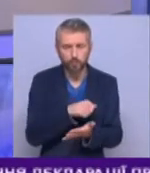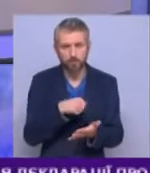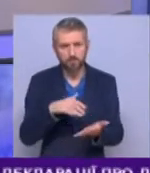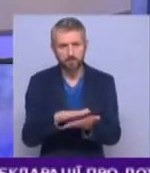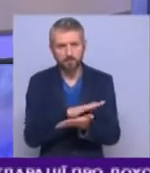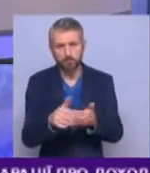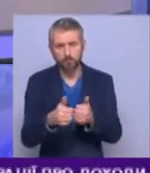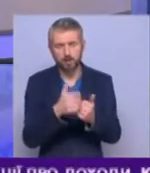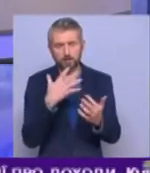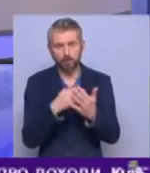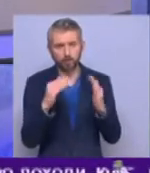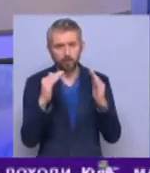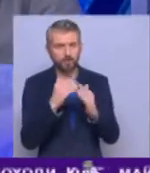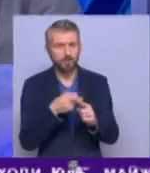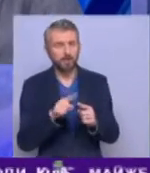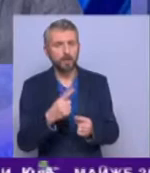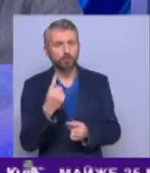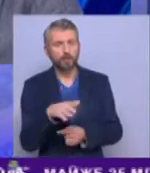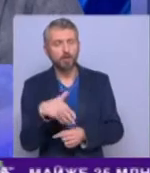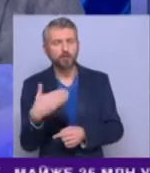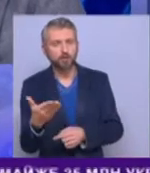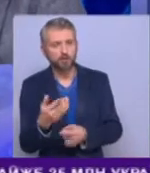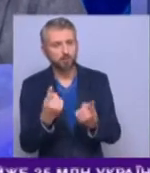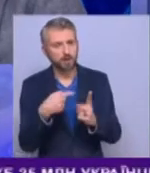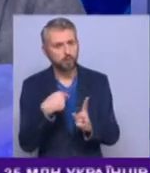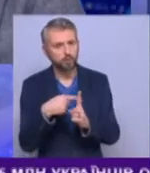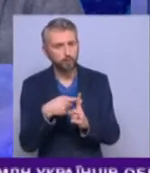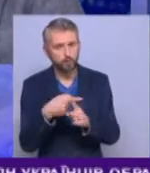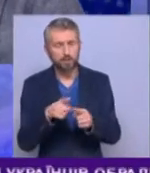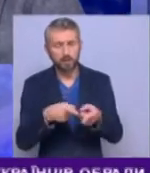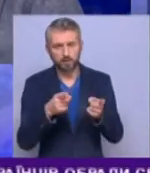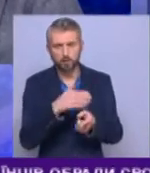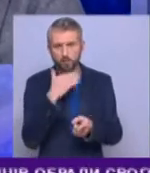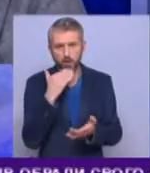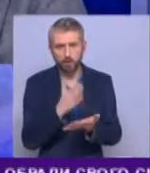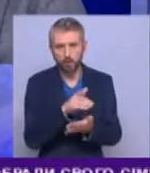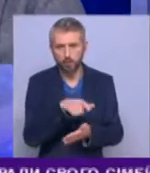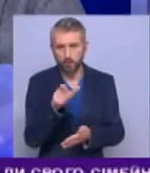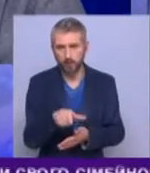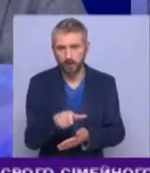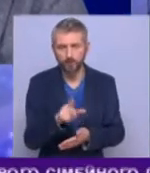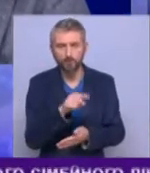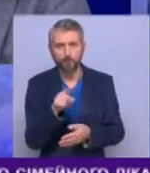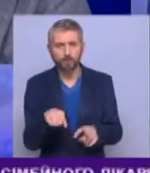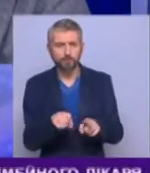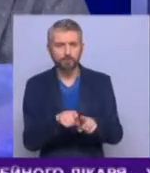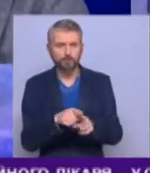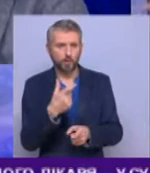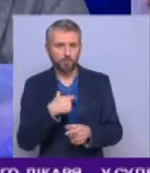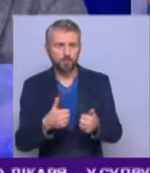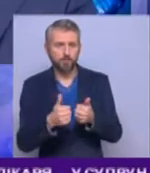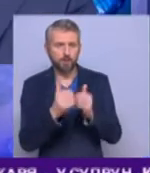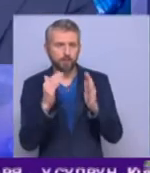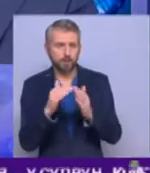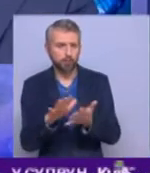прибирають біля своїх приміщень. Це з однієї сторони великий плюс. Це дійсно багато є людей, і вони так, як в себе біля будинку,